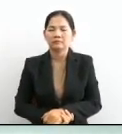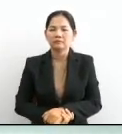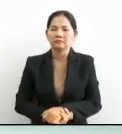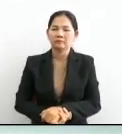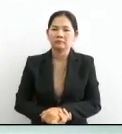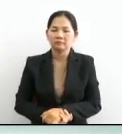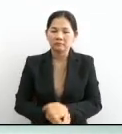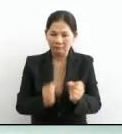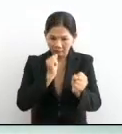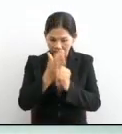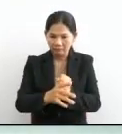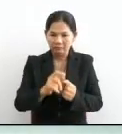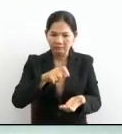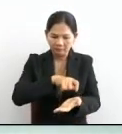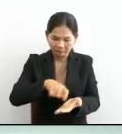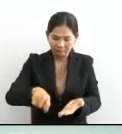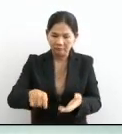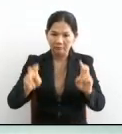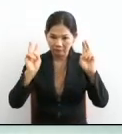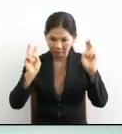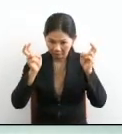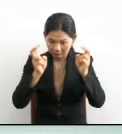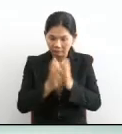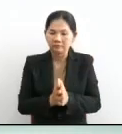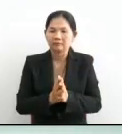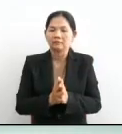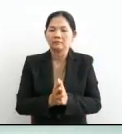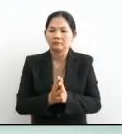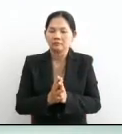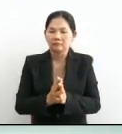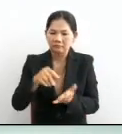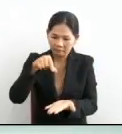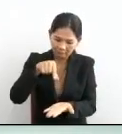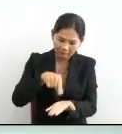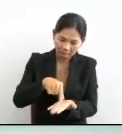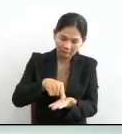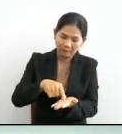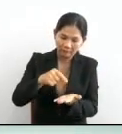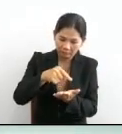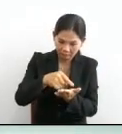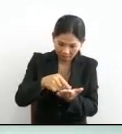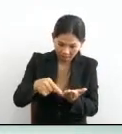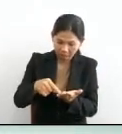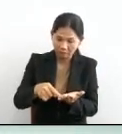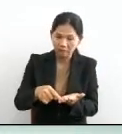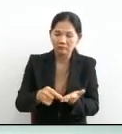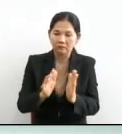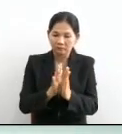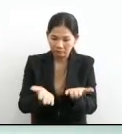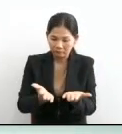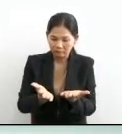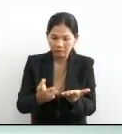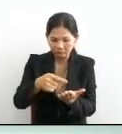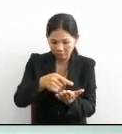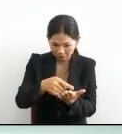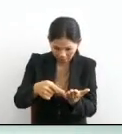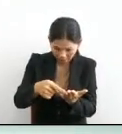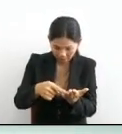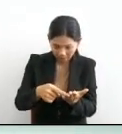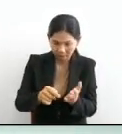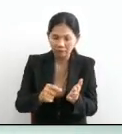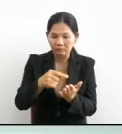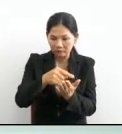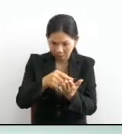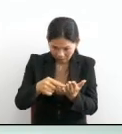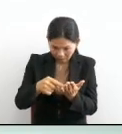ចឹងកូនចាប់ដើមសរសេរចំណងជើងចាកូនដាក់នៅចំកណ្ដាលណាកូនចាសរសេរចំណងជើងចាសរសេរតាមអានរបស់យើងកូនដាក់